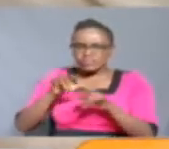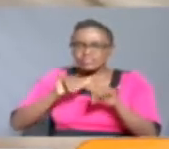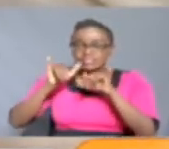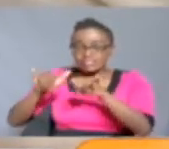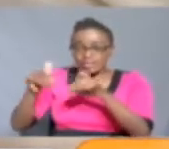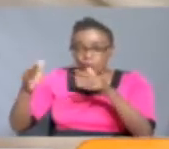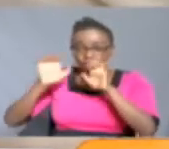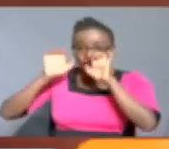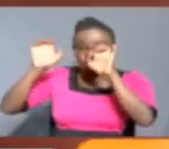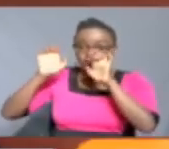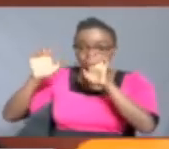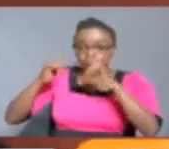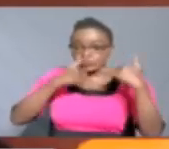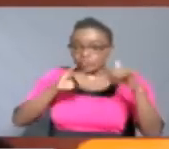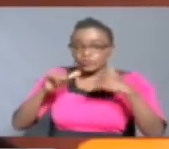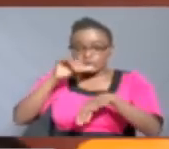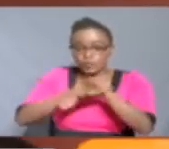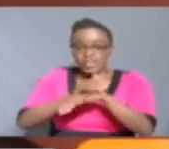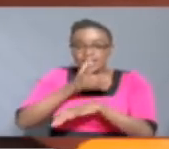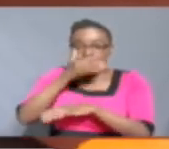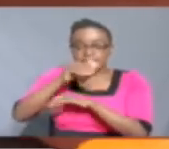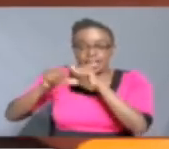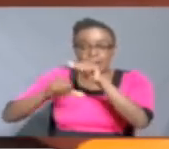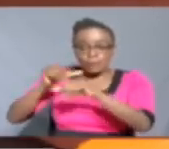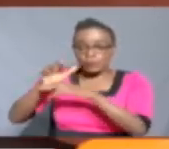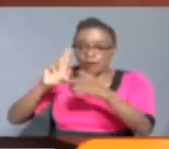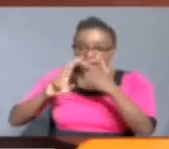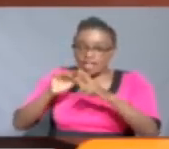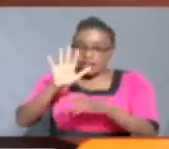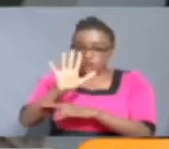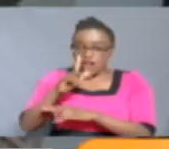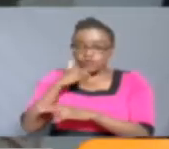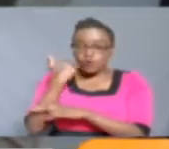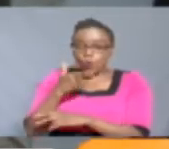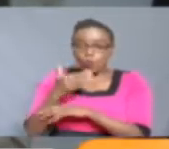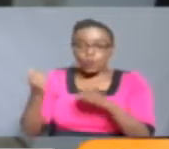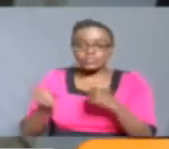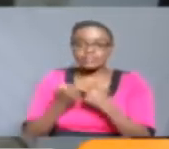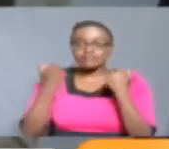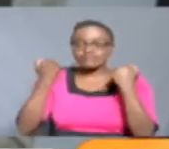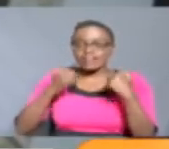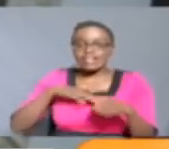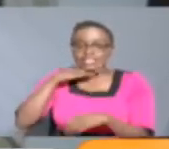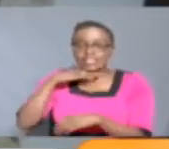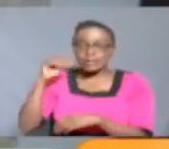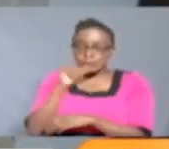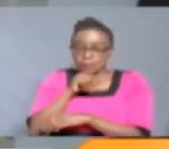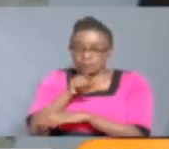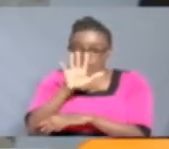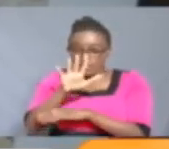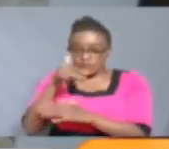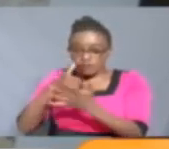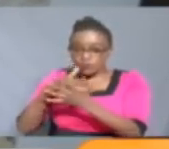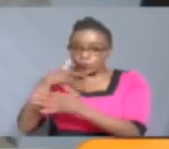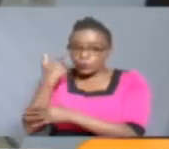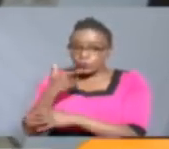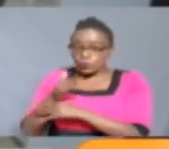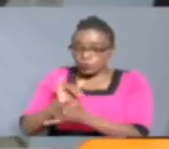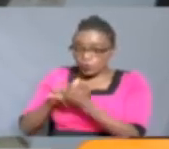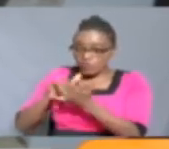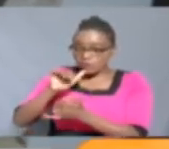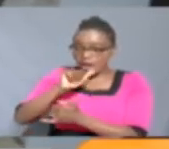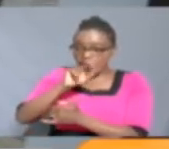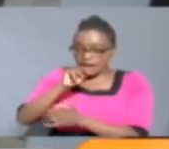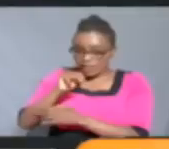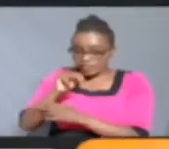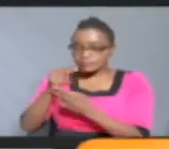Uhabeshi kwa shughuli ya kupata jawabu kuhusu wapendwa wao watano walioangamia kwenye ajali hiyo. Watano hao wakiwemo mkewe Ann